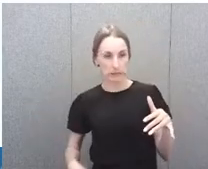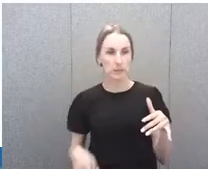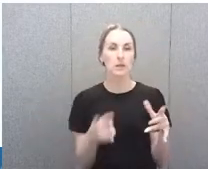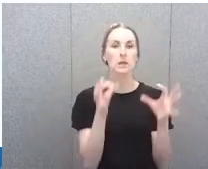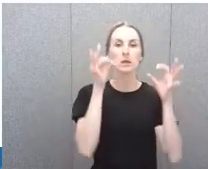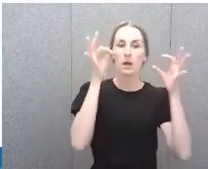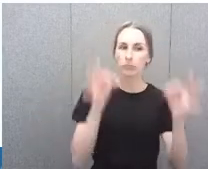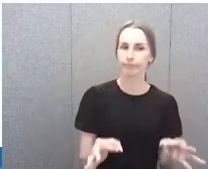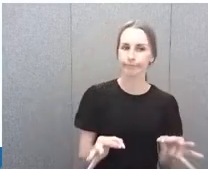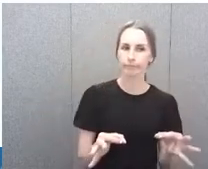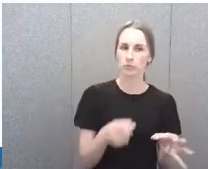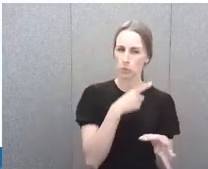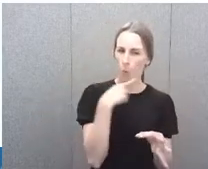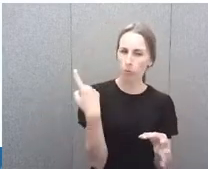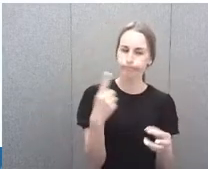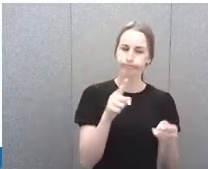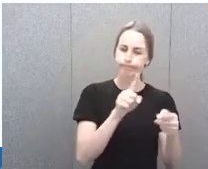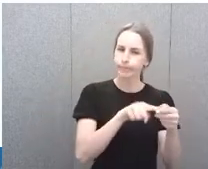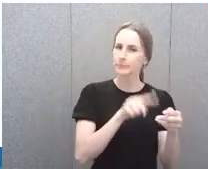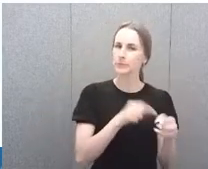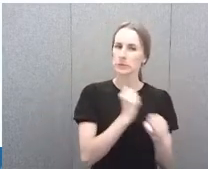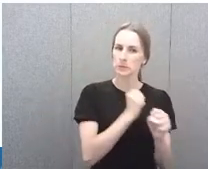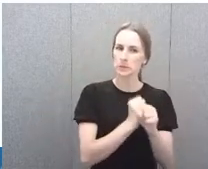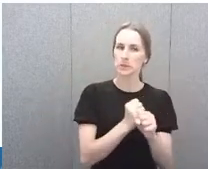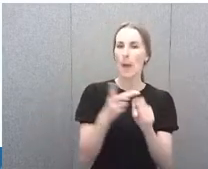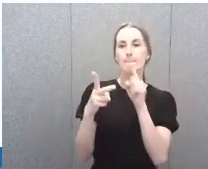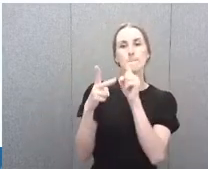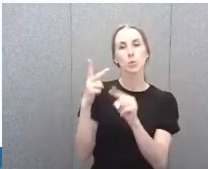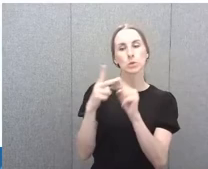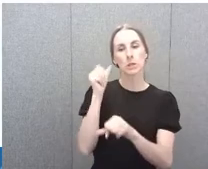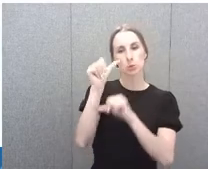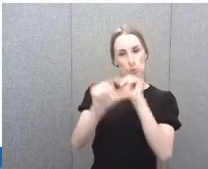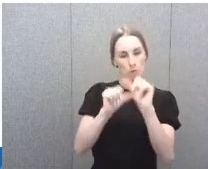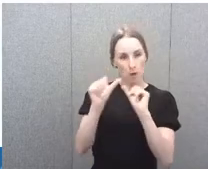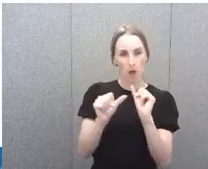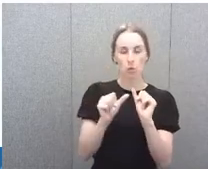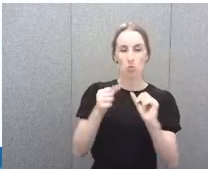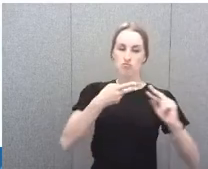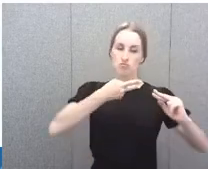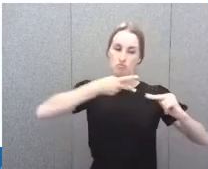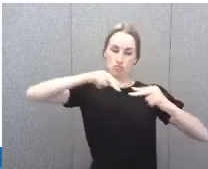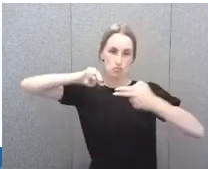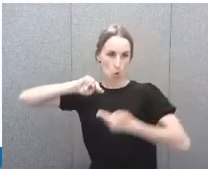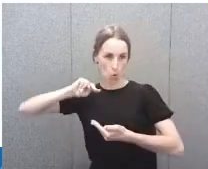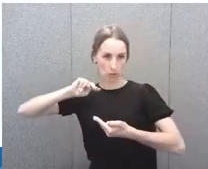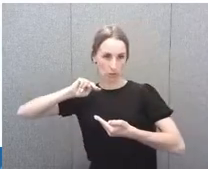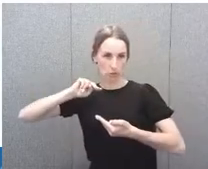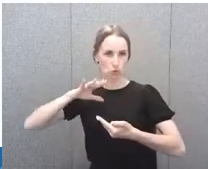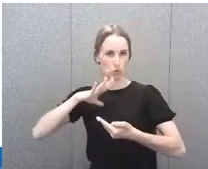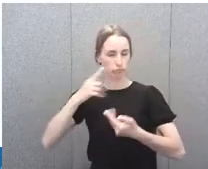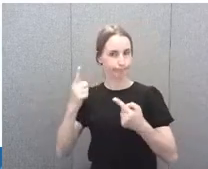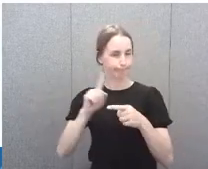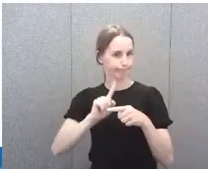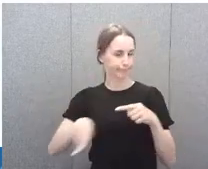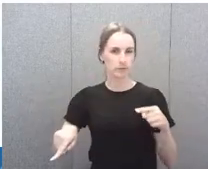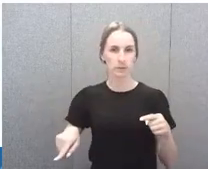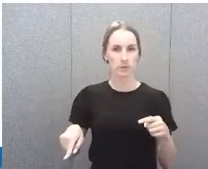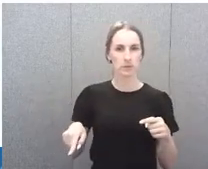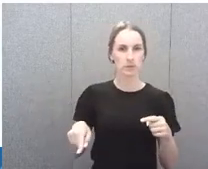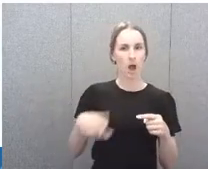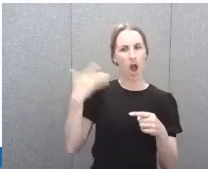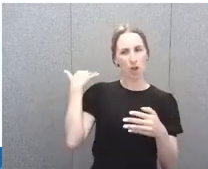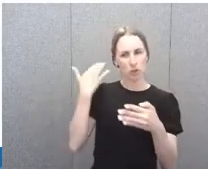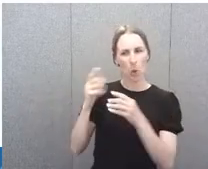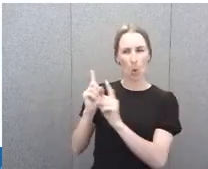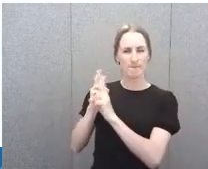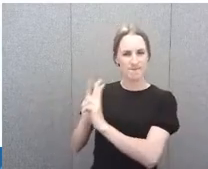учредить парламентский альянс по Китаю. И за эти полтора года мы видели огромные изменения, которые до этого